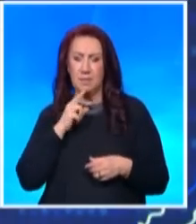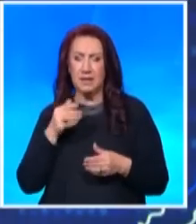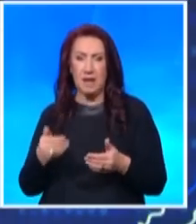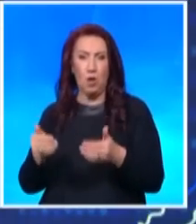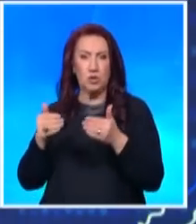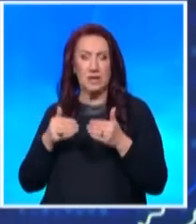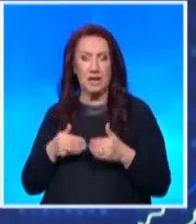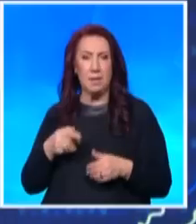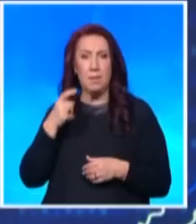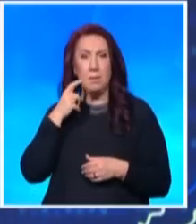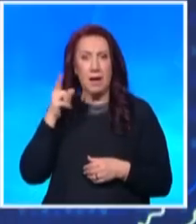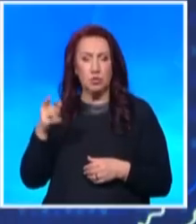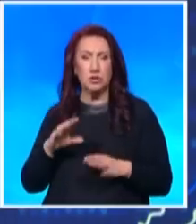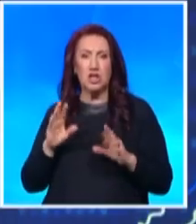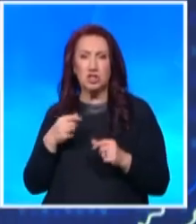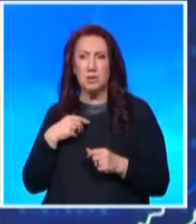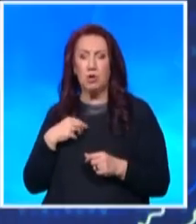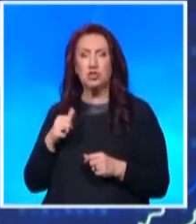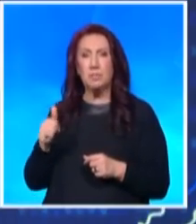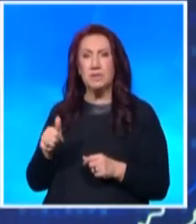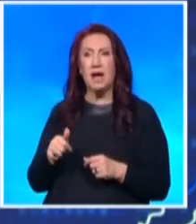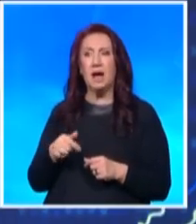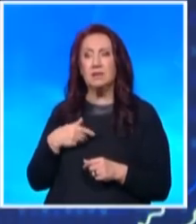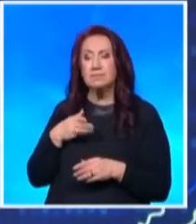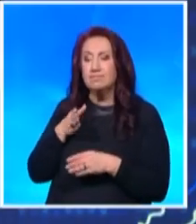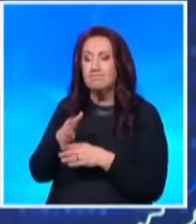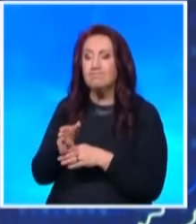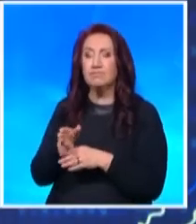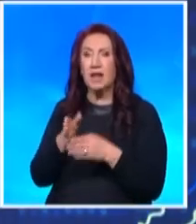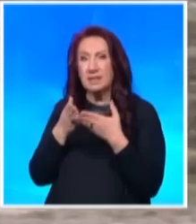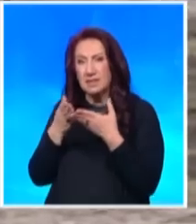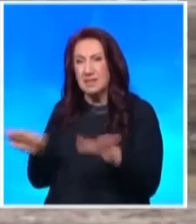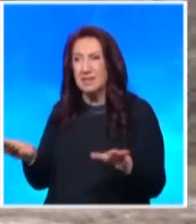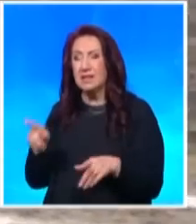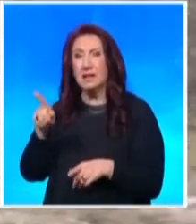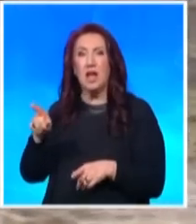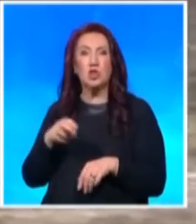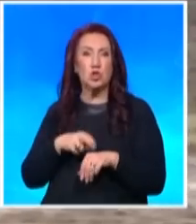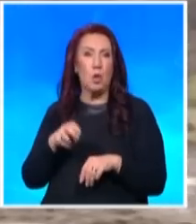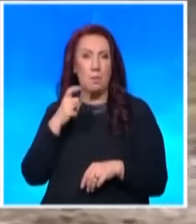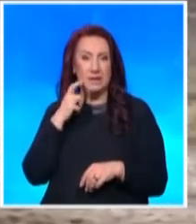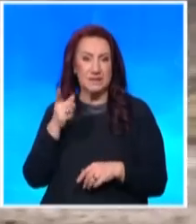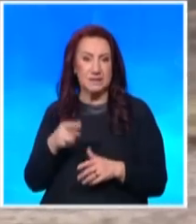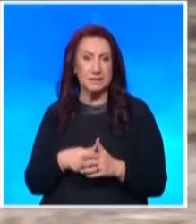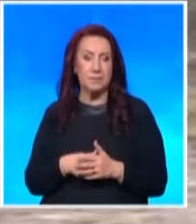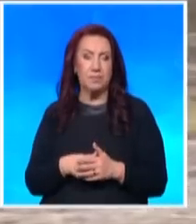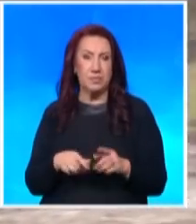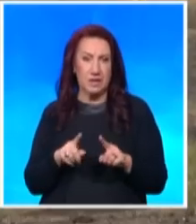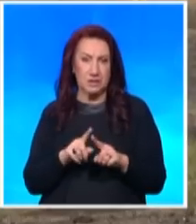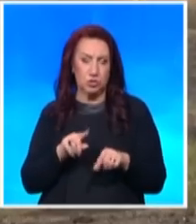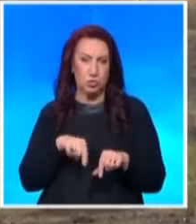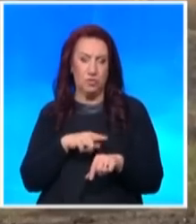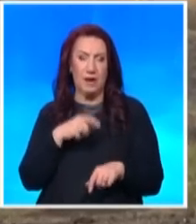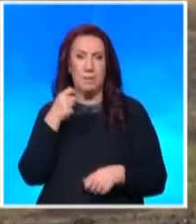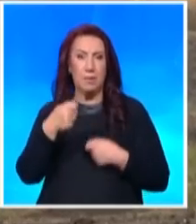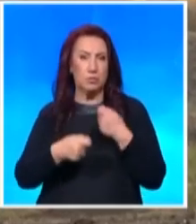да деокупираме Донбас, който е окупиран от 2014 година насам. В същото време производителите в Германия